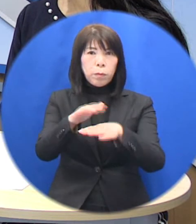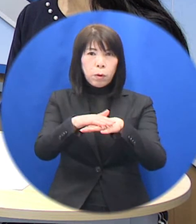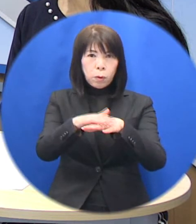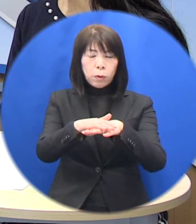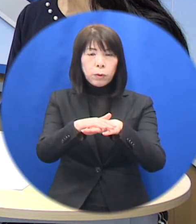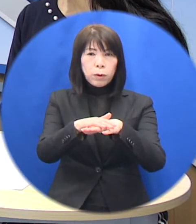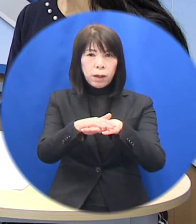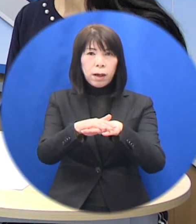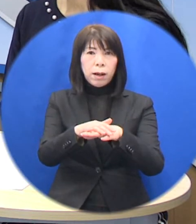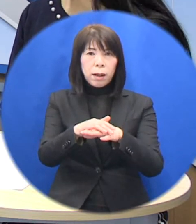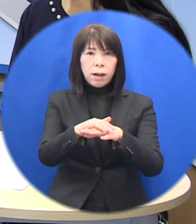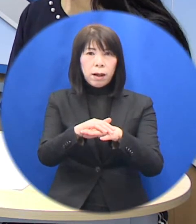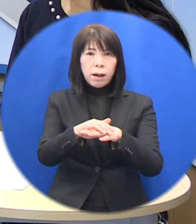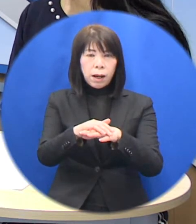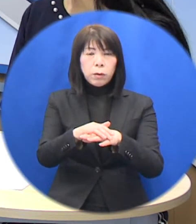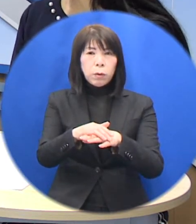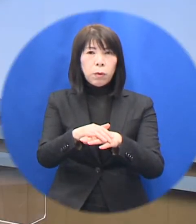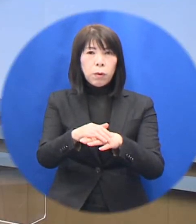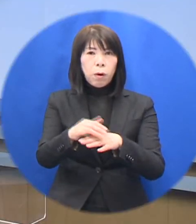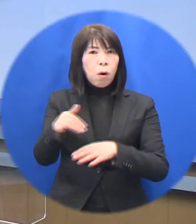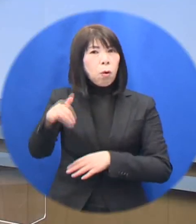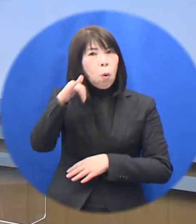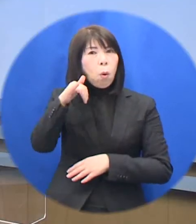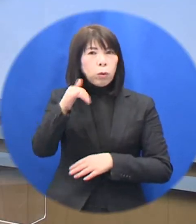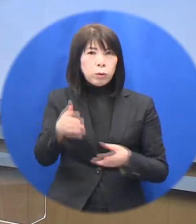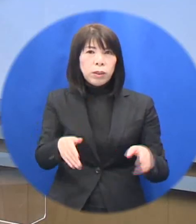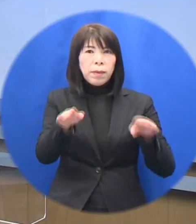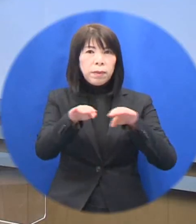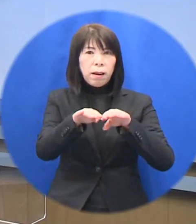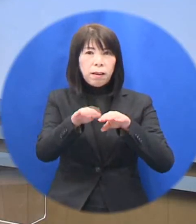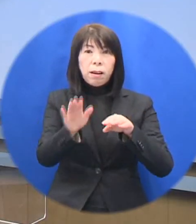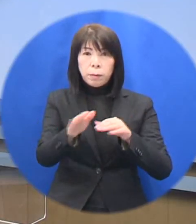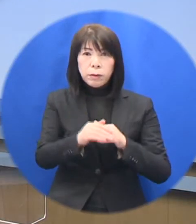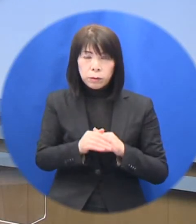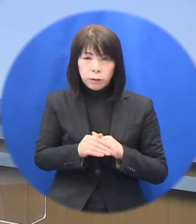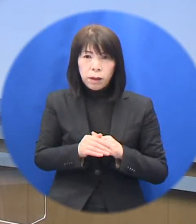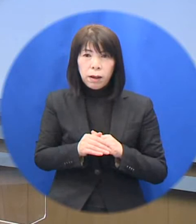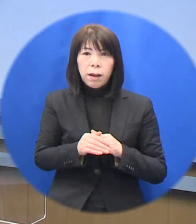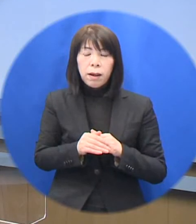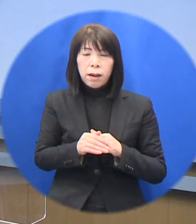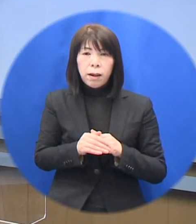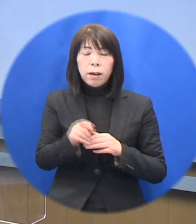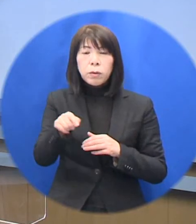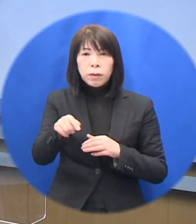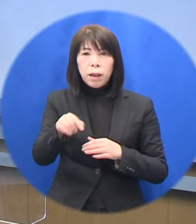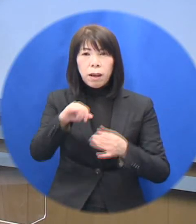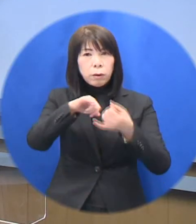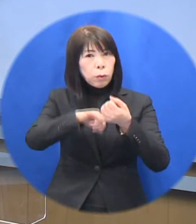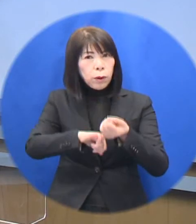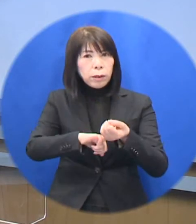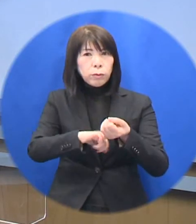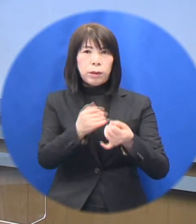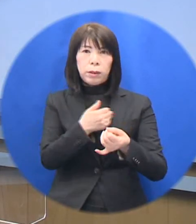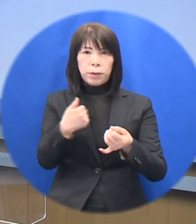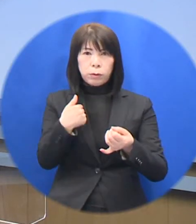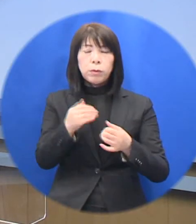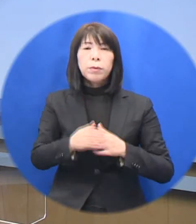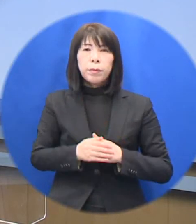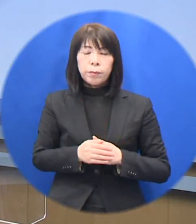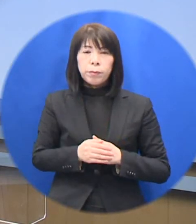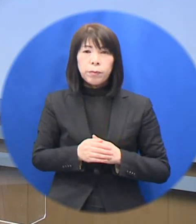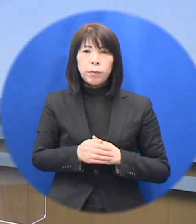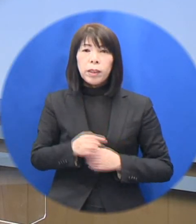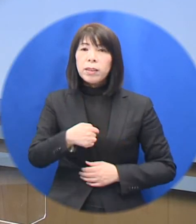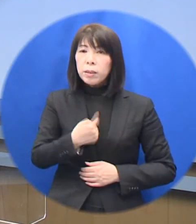その新型コロナウイルスのですねコールセンターを設けてございますので、はい、そちらの方でですね予約が取れるような形になってございますので、はい、そちらで